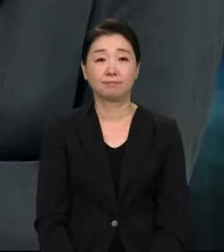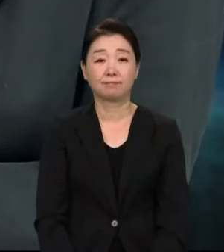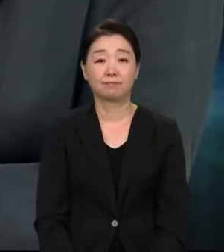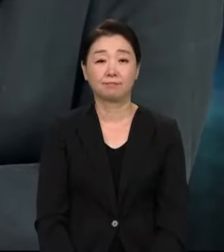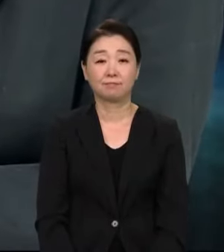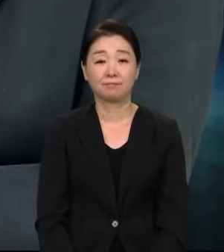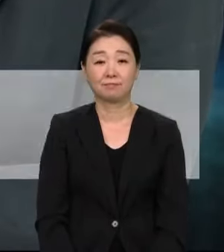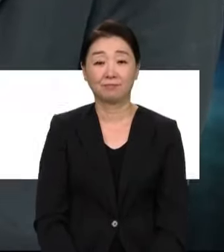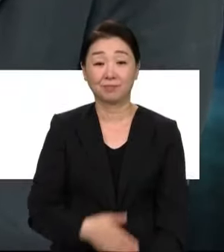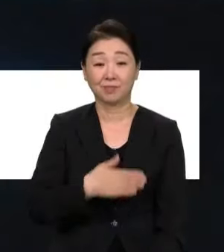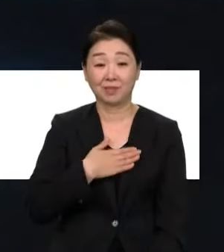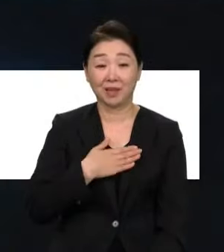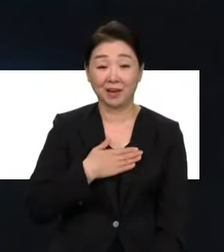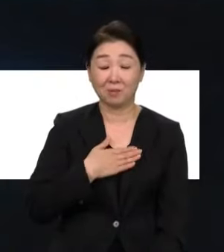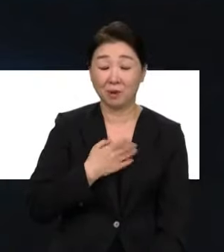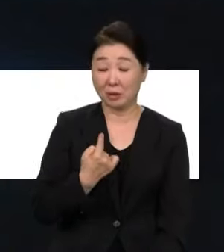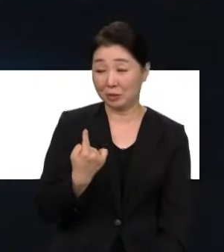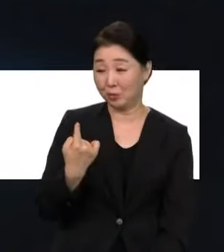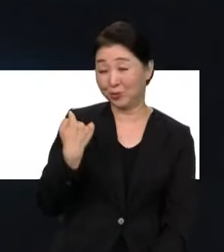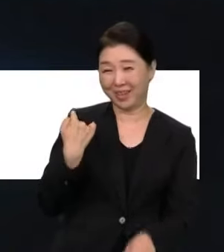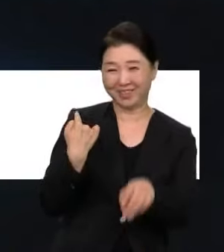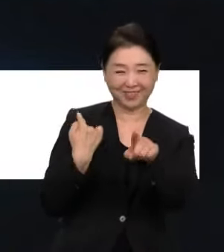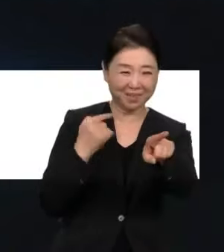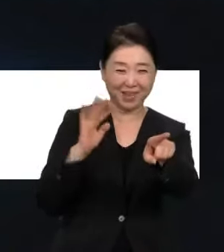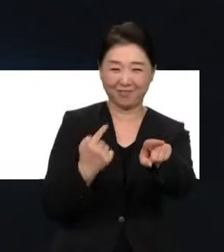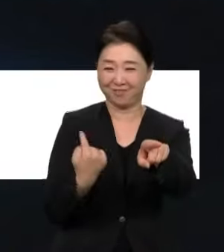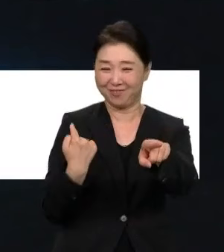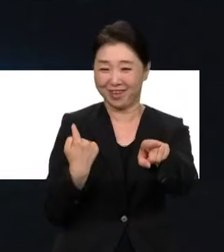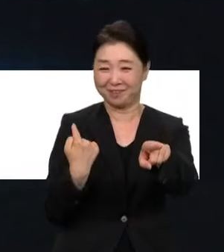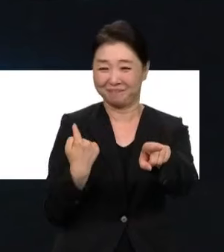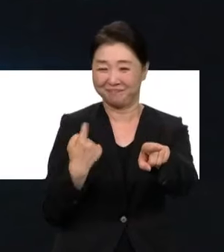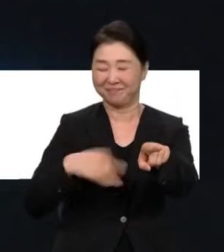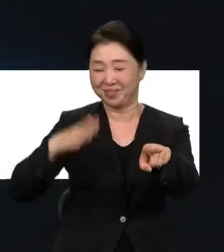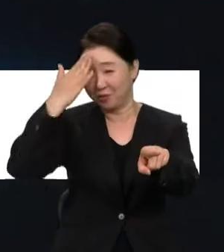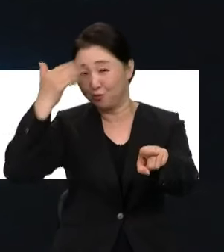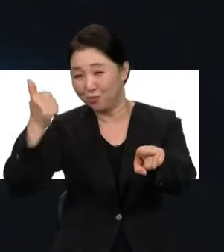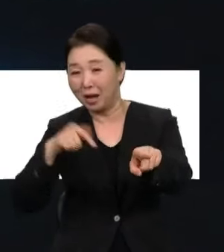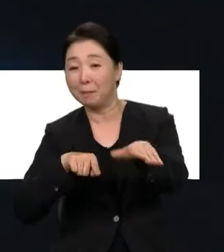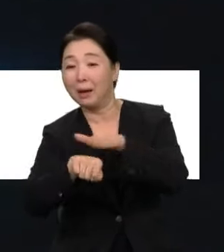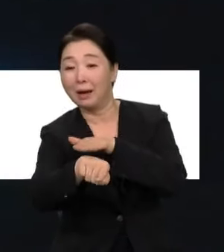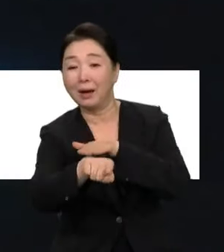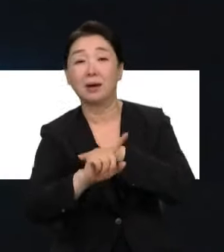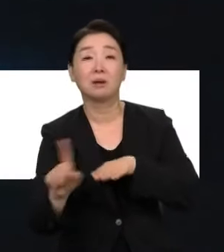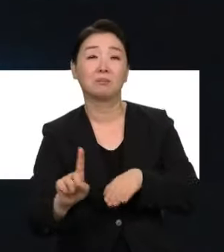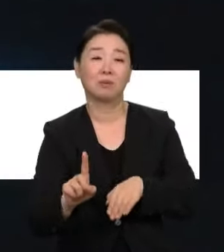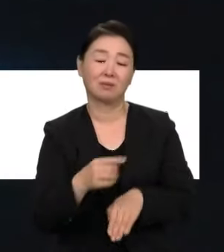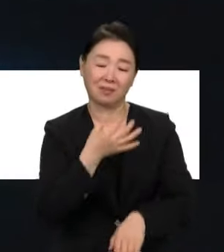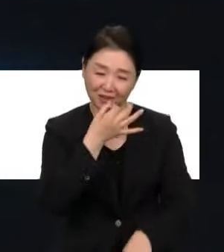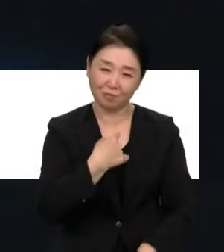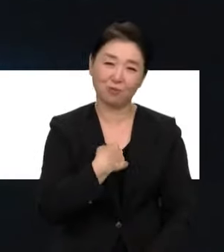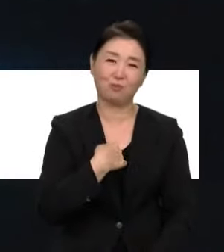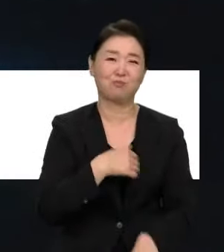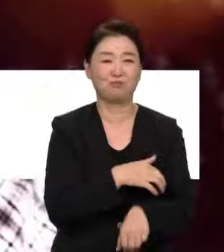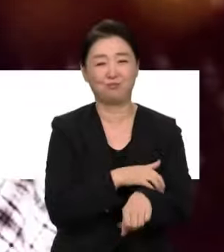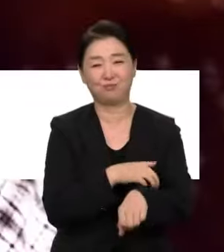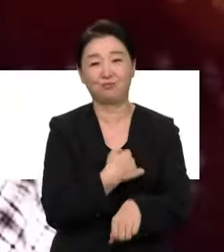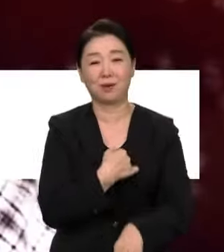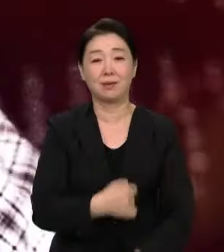네, 제가 뒷것들 두목쯤 되다 보니까 예. 앞에 나서고 그러는 게 너무 힘들고